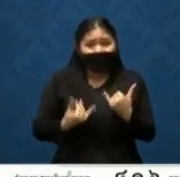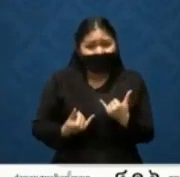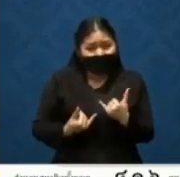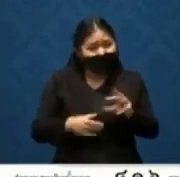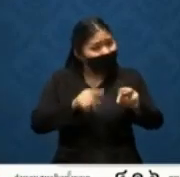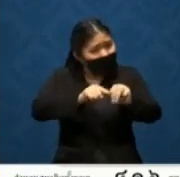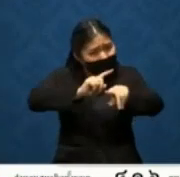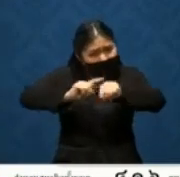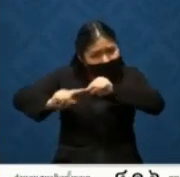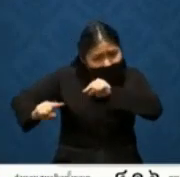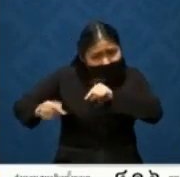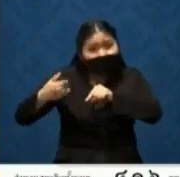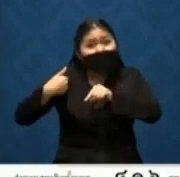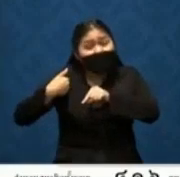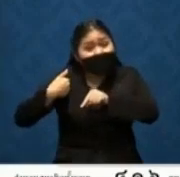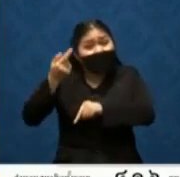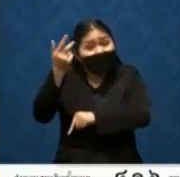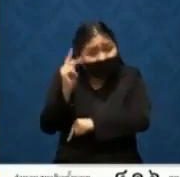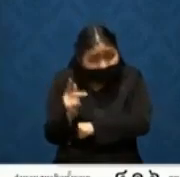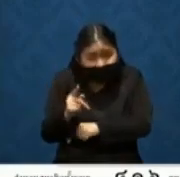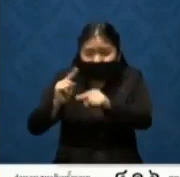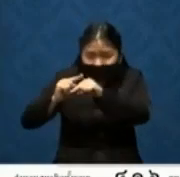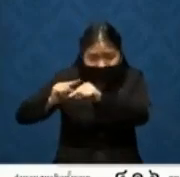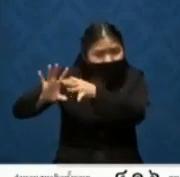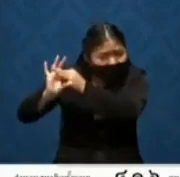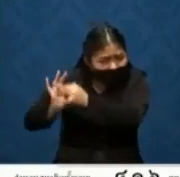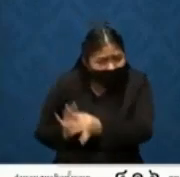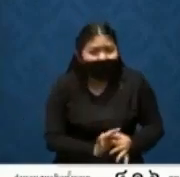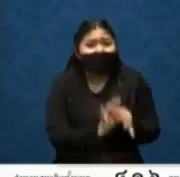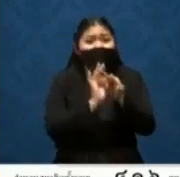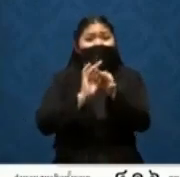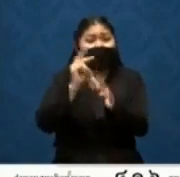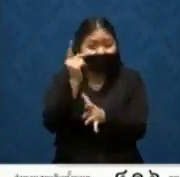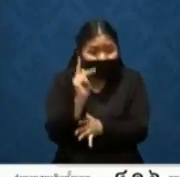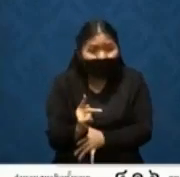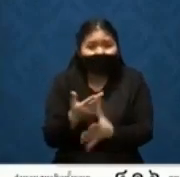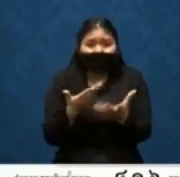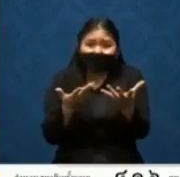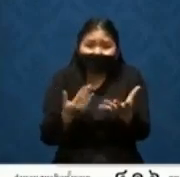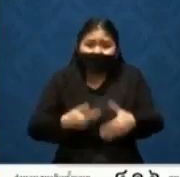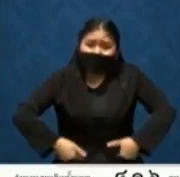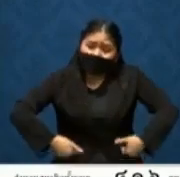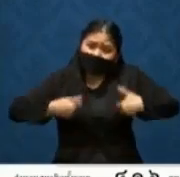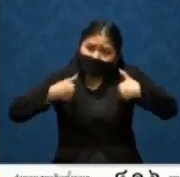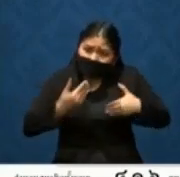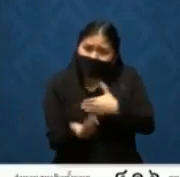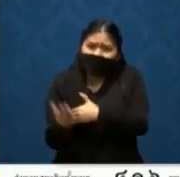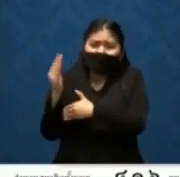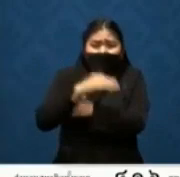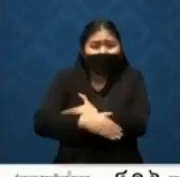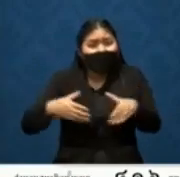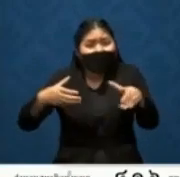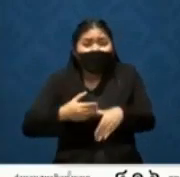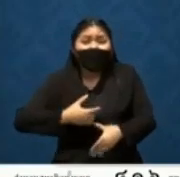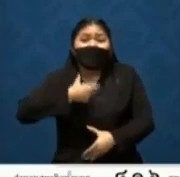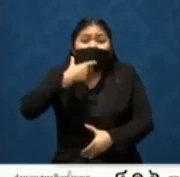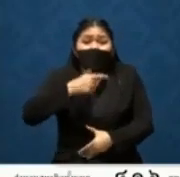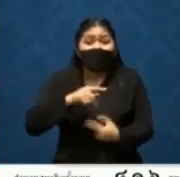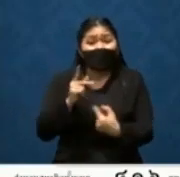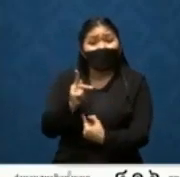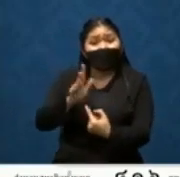มาตราลากกัญชงเป็นกัญชาหมดในวิถีชีวิตของพี่น้องกลุ่มชาติพันธ์ใช้ก